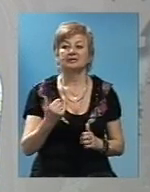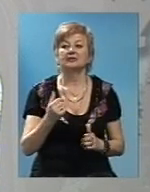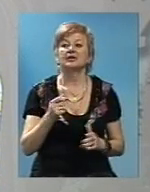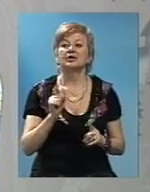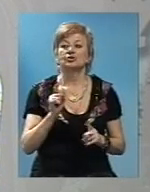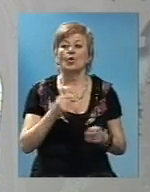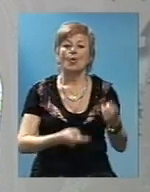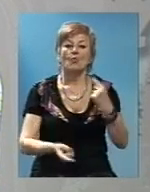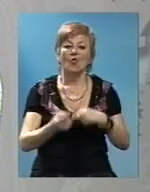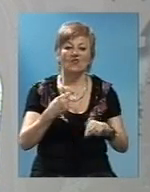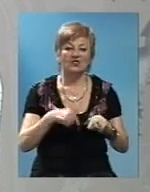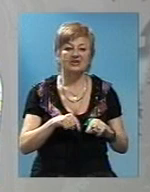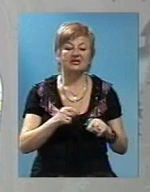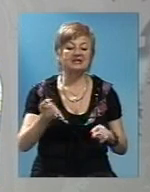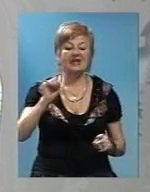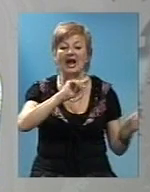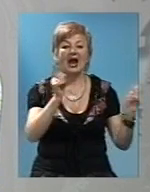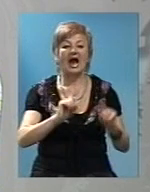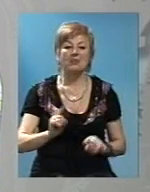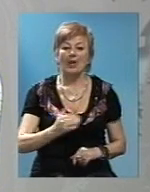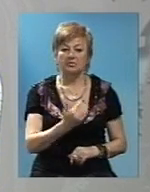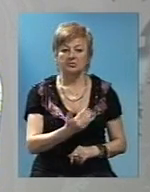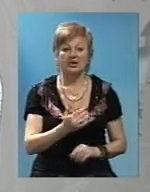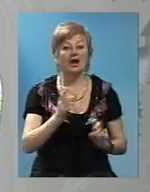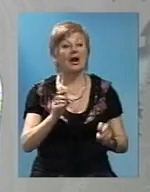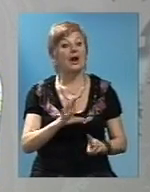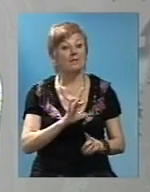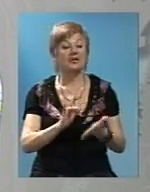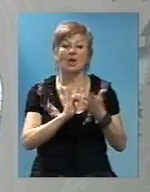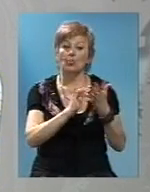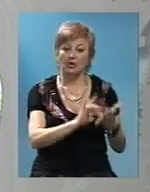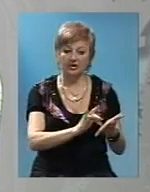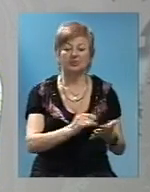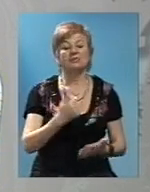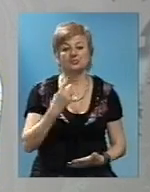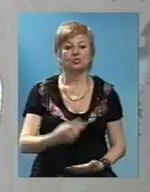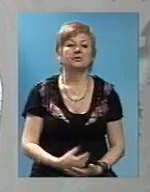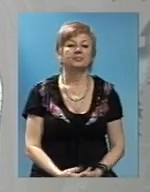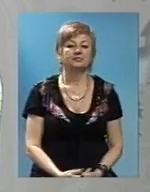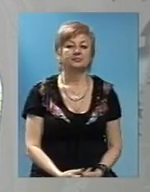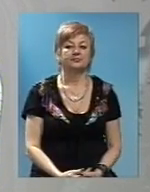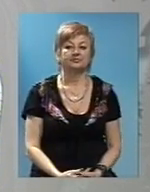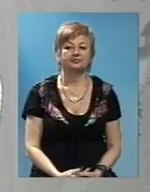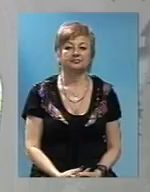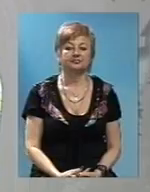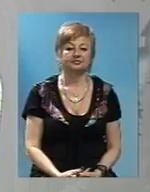які повернулися з Карпат. Як саме відбувалася ця поїздка у нашому сюжеті?